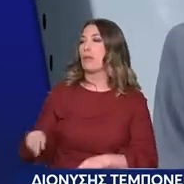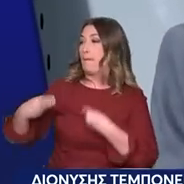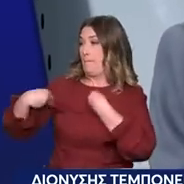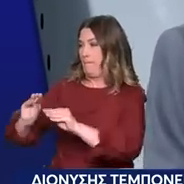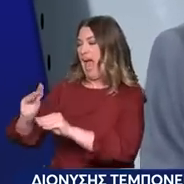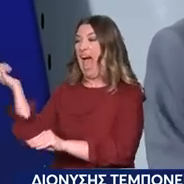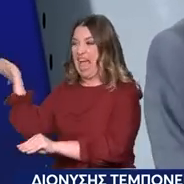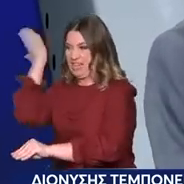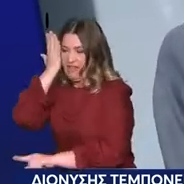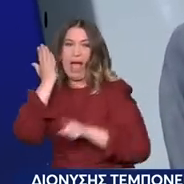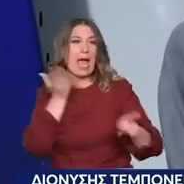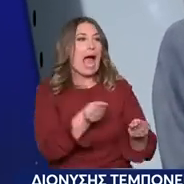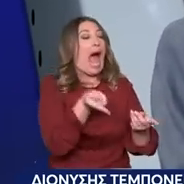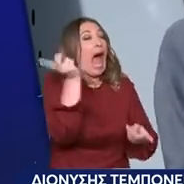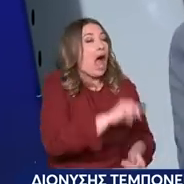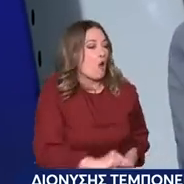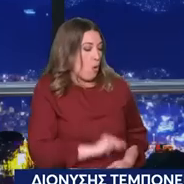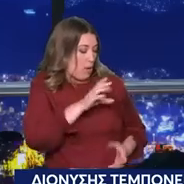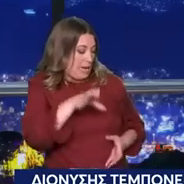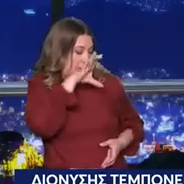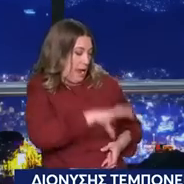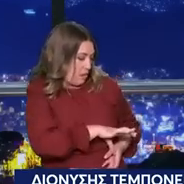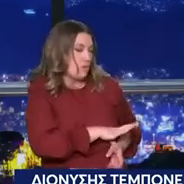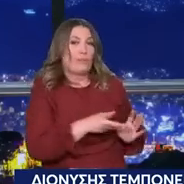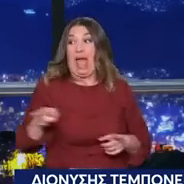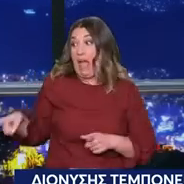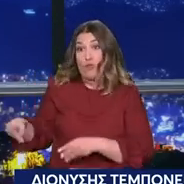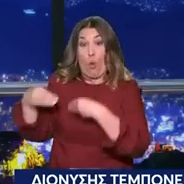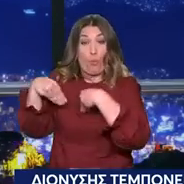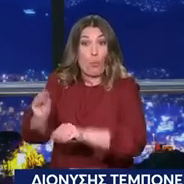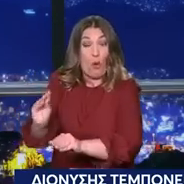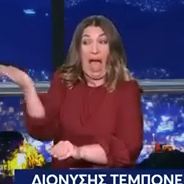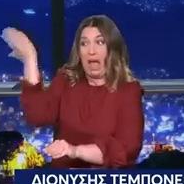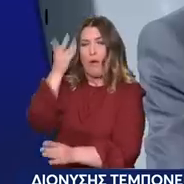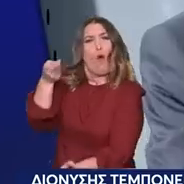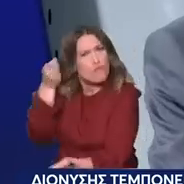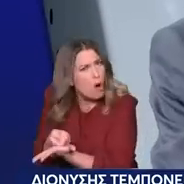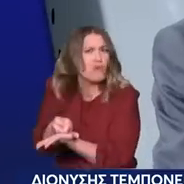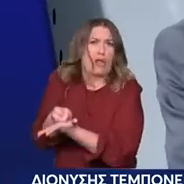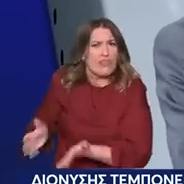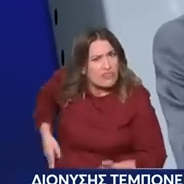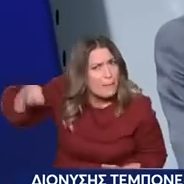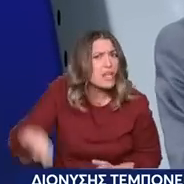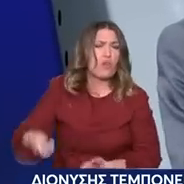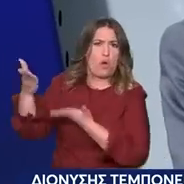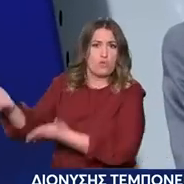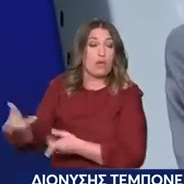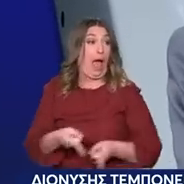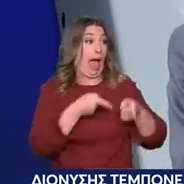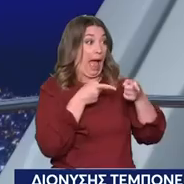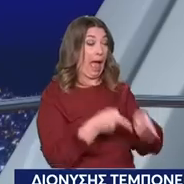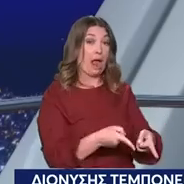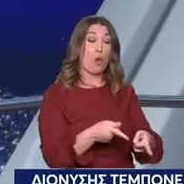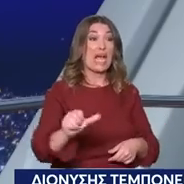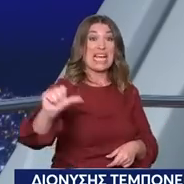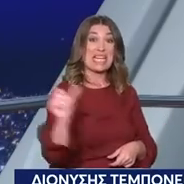υπερκέρδη. Και το ξέρουμε. Γιατί αυτός που πουλάει ακριβά φορολογείται, αλλά το υπερκέρδος που παράγεται από τη μεγάλη αύξηση των